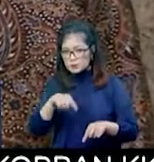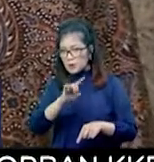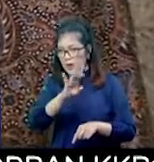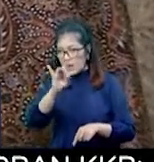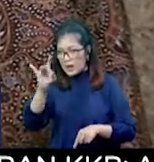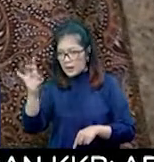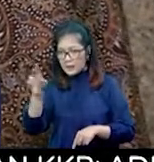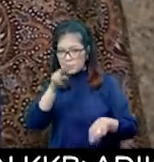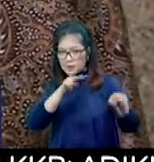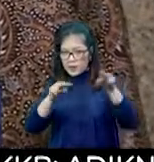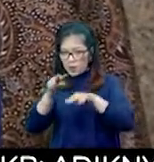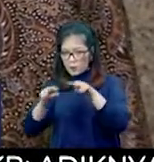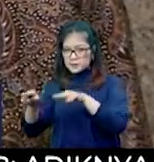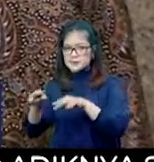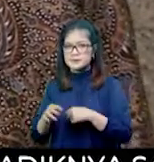tindakan-tindakan